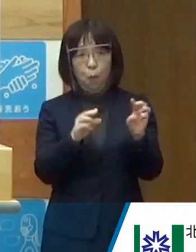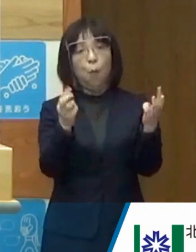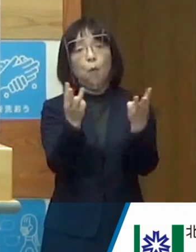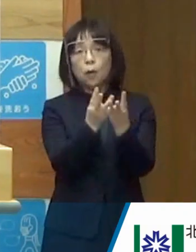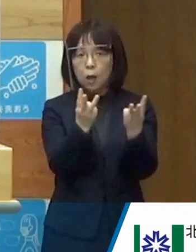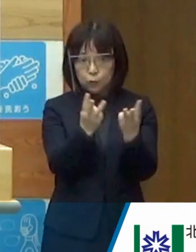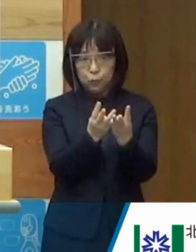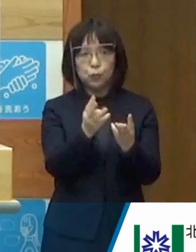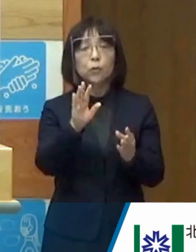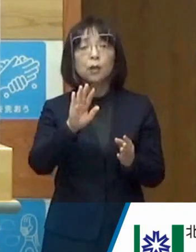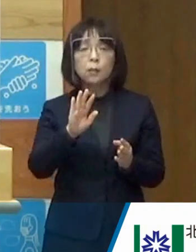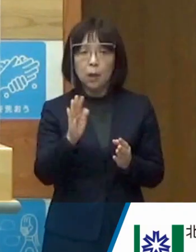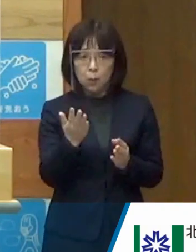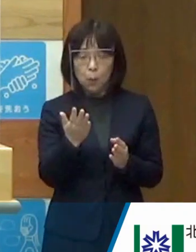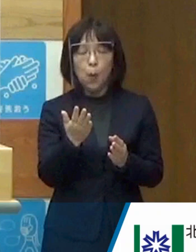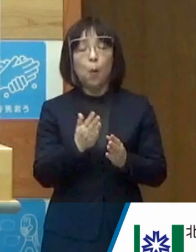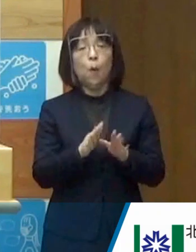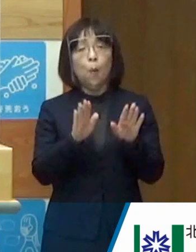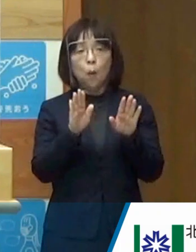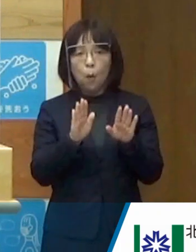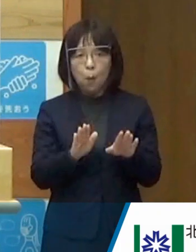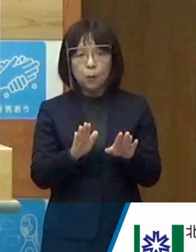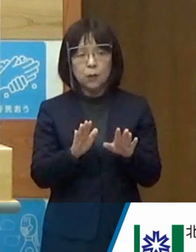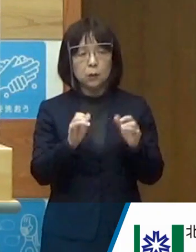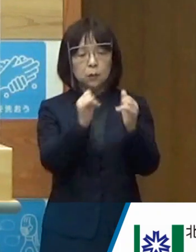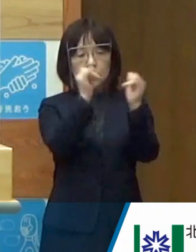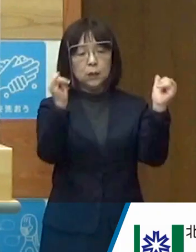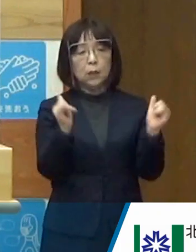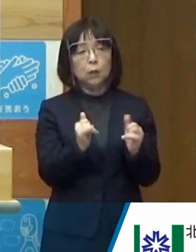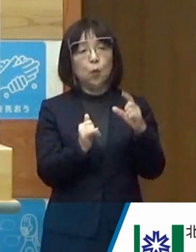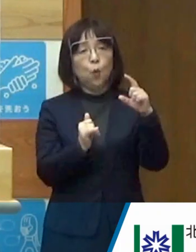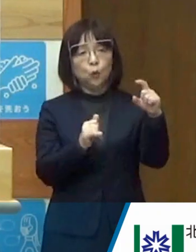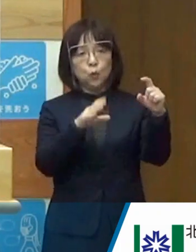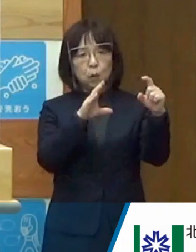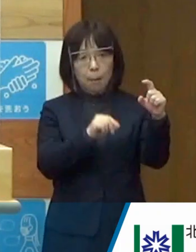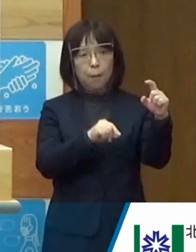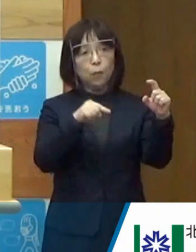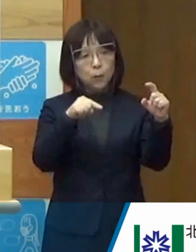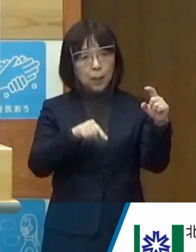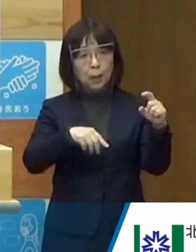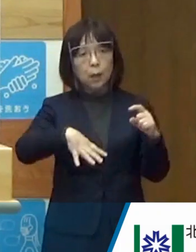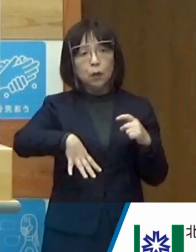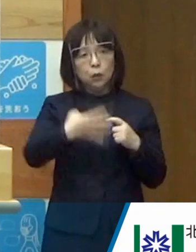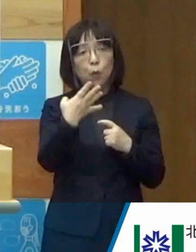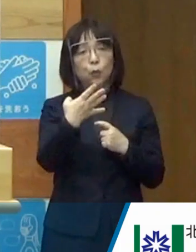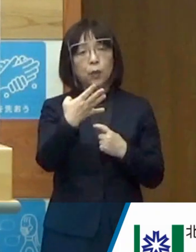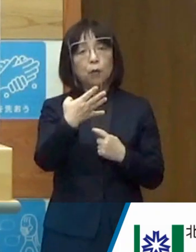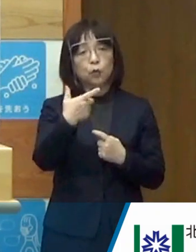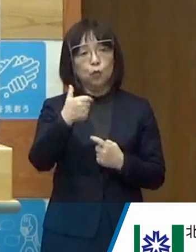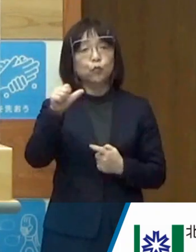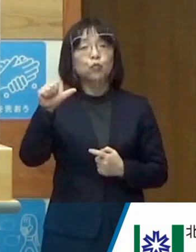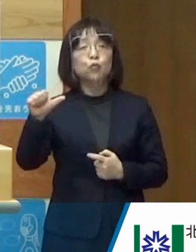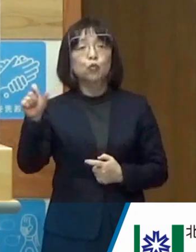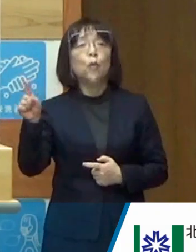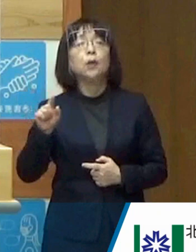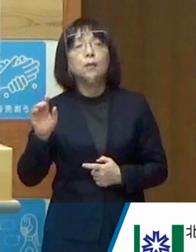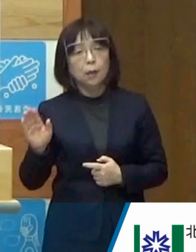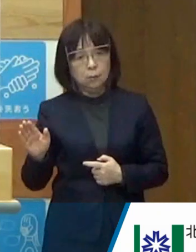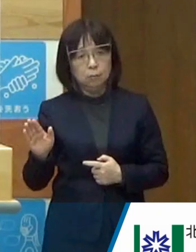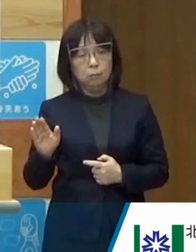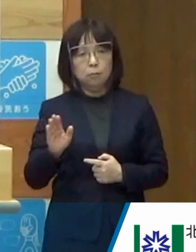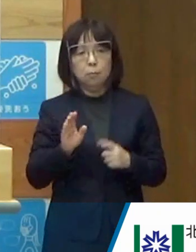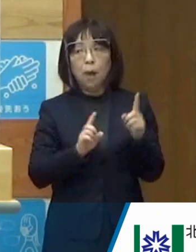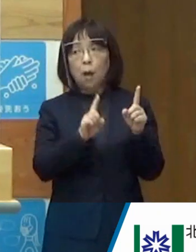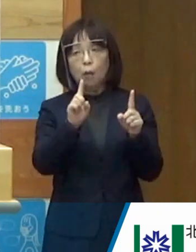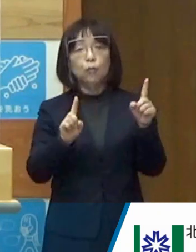数でありますけれども、本日人口10万人あたりでは465人となっています。グラフ